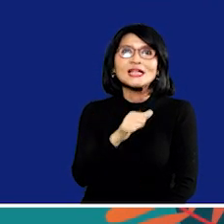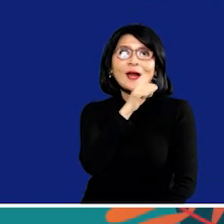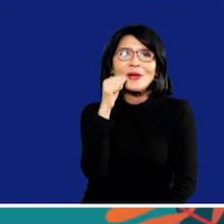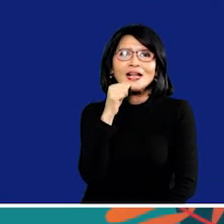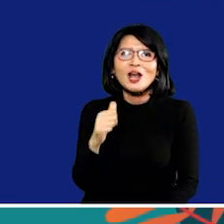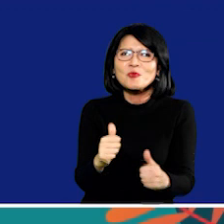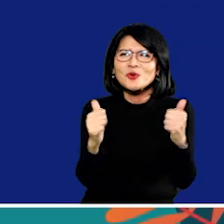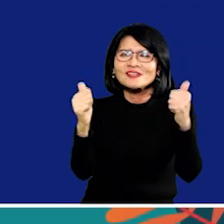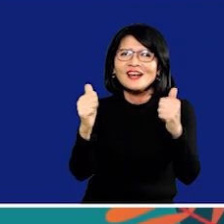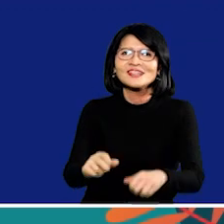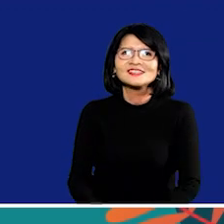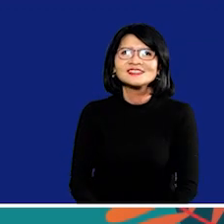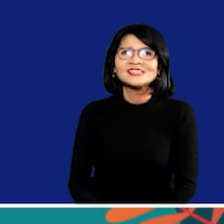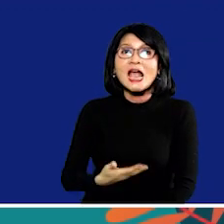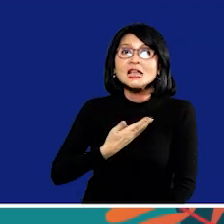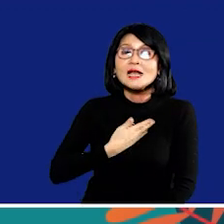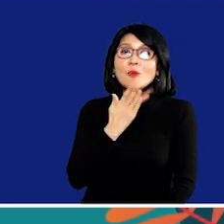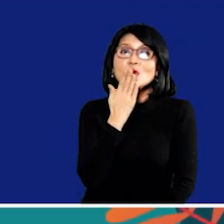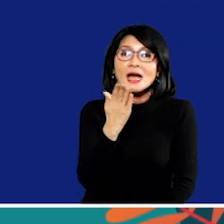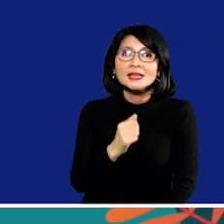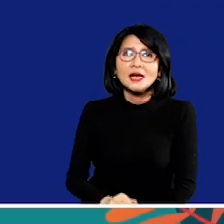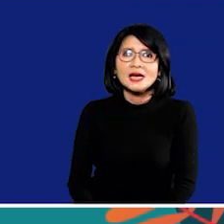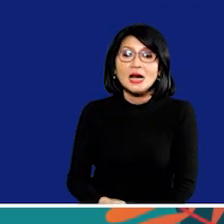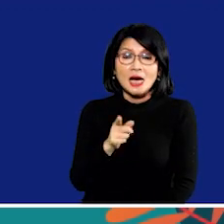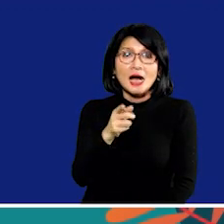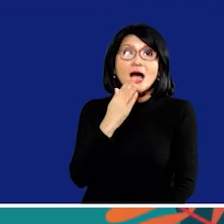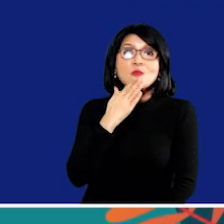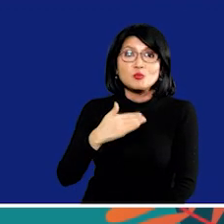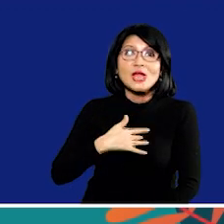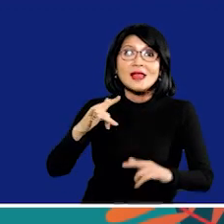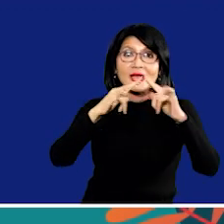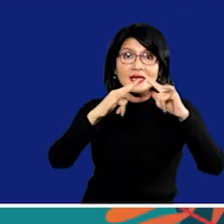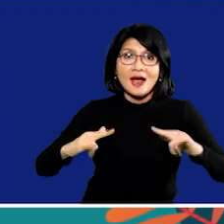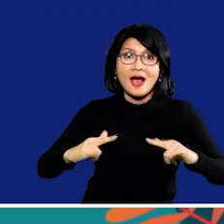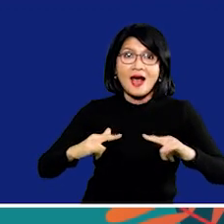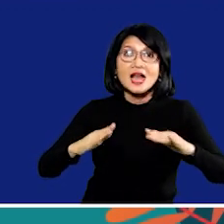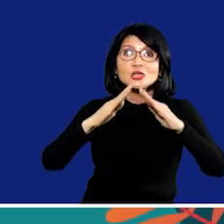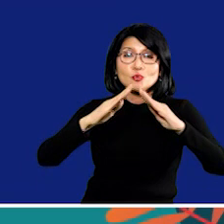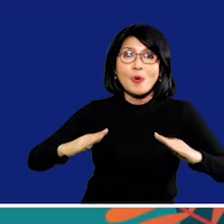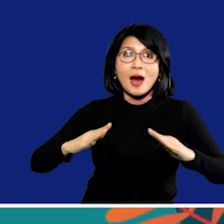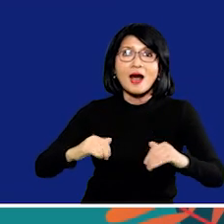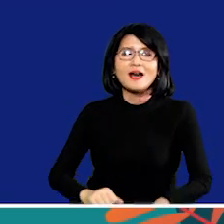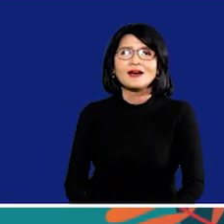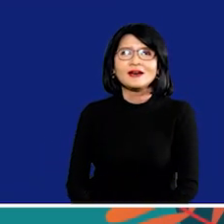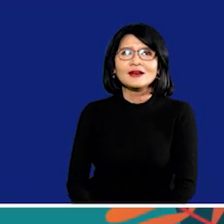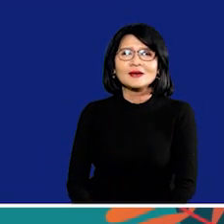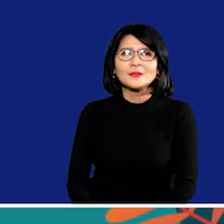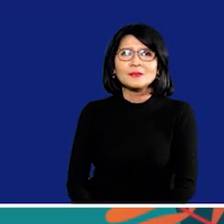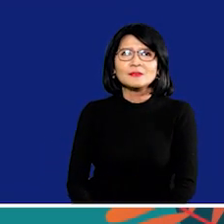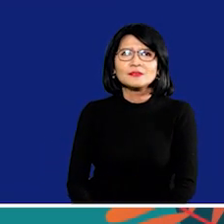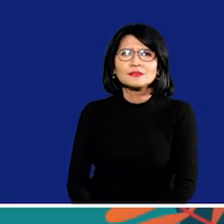keren. Jewa, mau nanya. Jewa kan punya tenda di rumah selama kegiatan